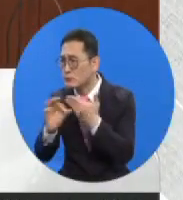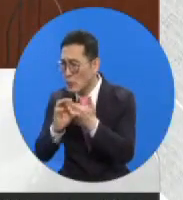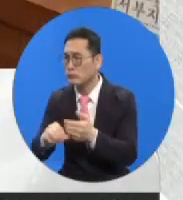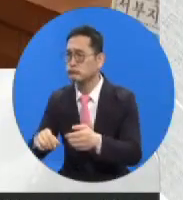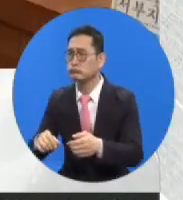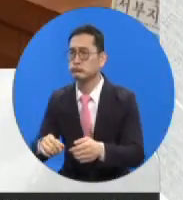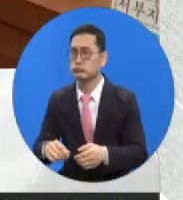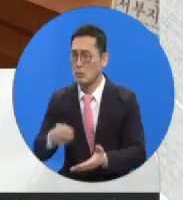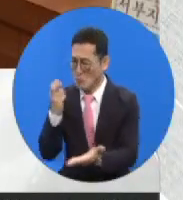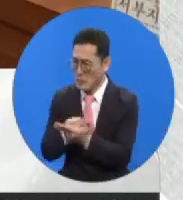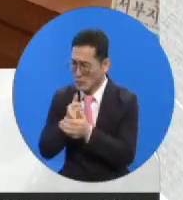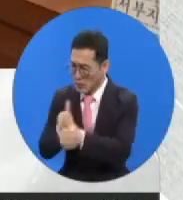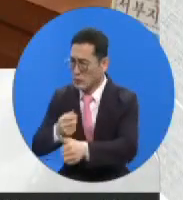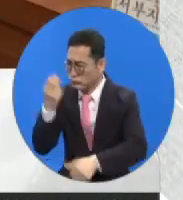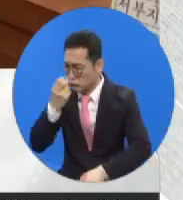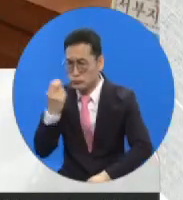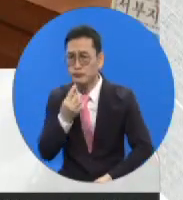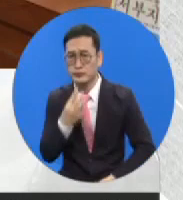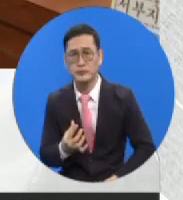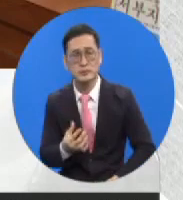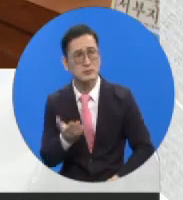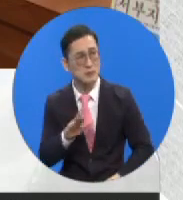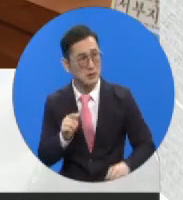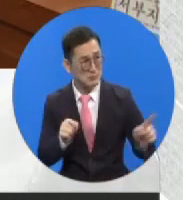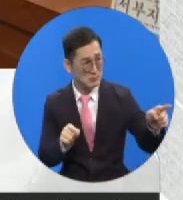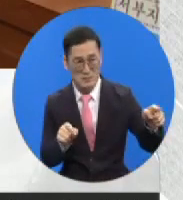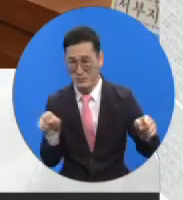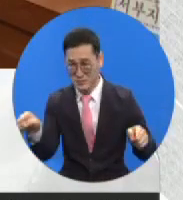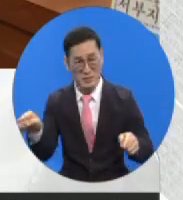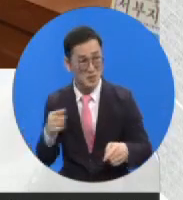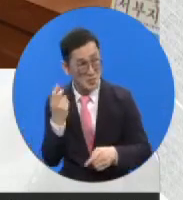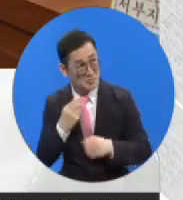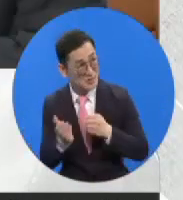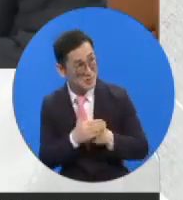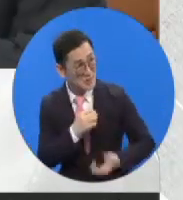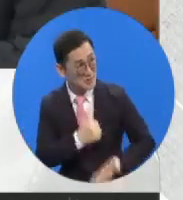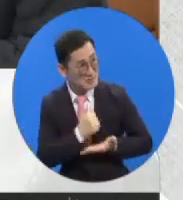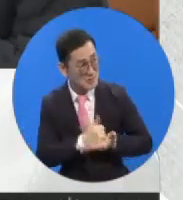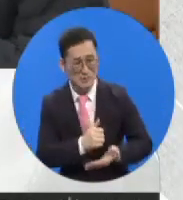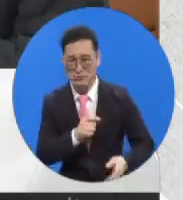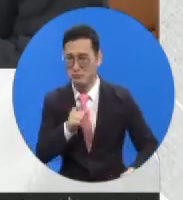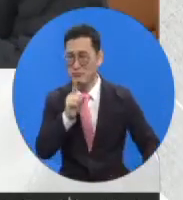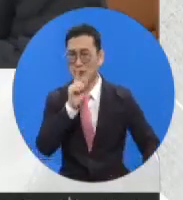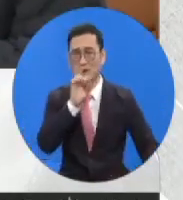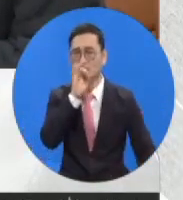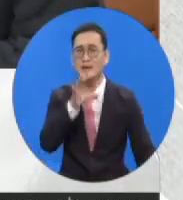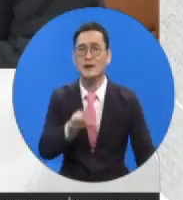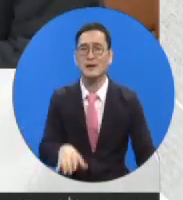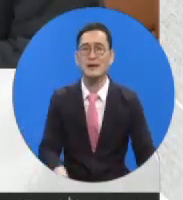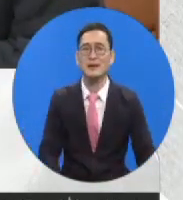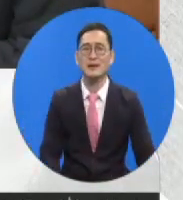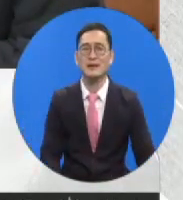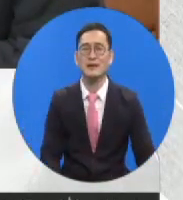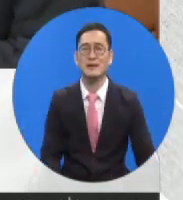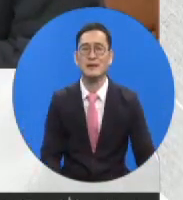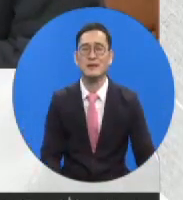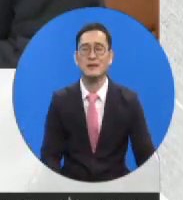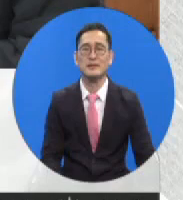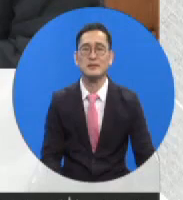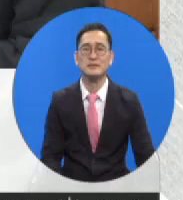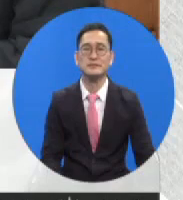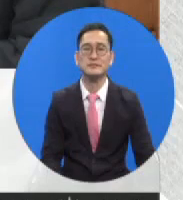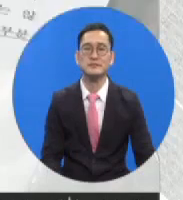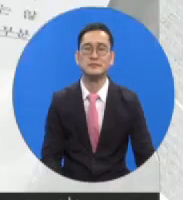기소는 원칙에 따라서 법에 따라서 한 거다. 이제 이런 이제 입장을 밝힌 거고요. 네. 어제 이제 박순철 남부지검장의